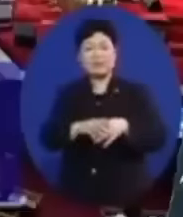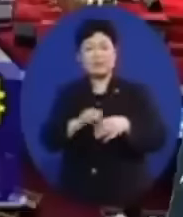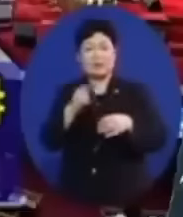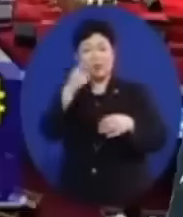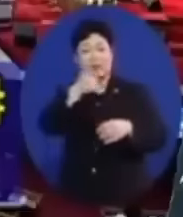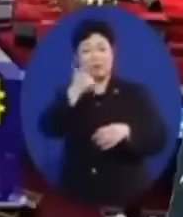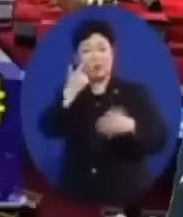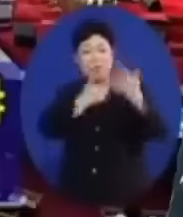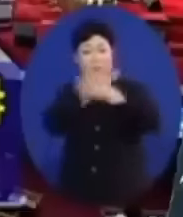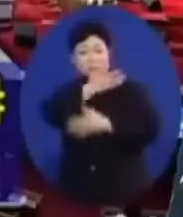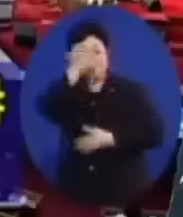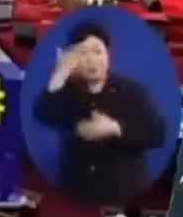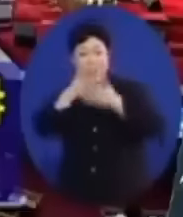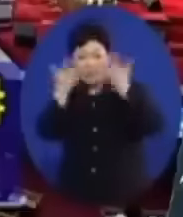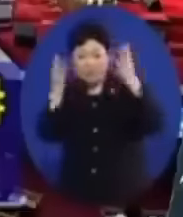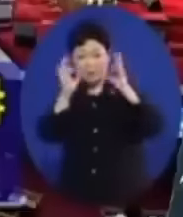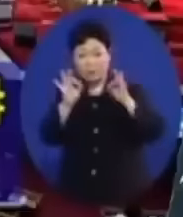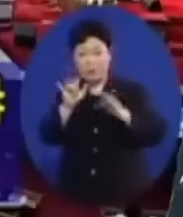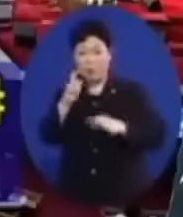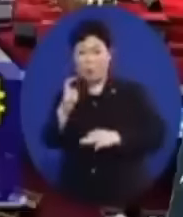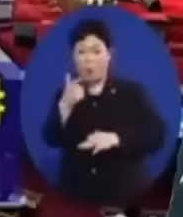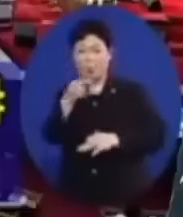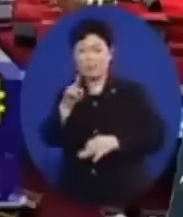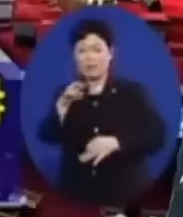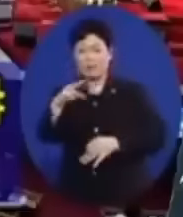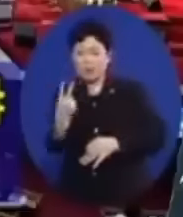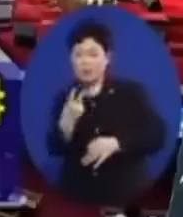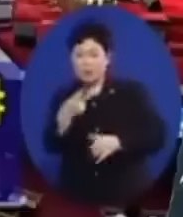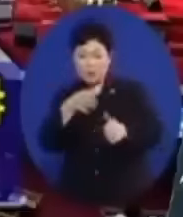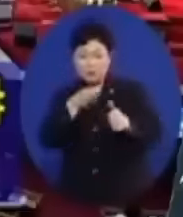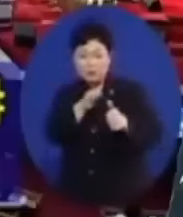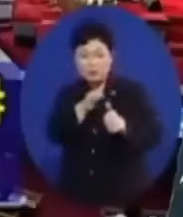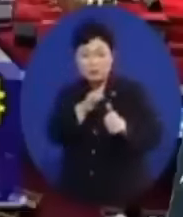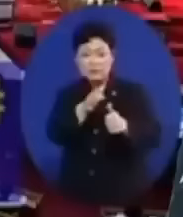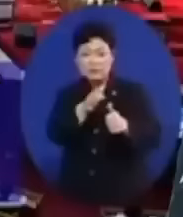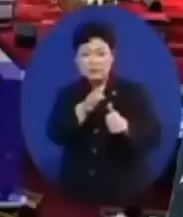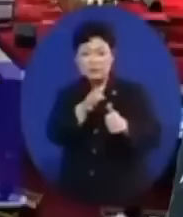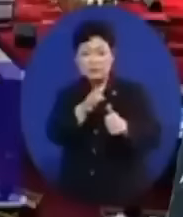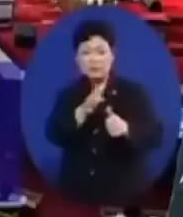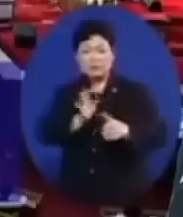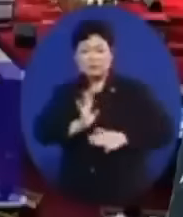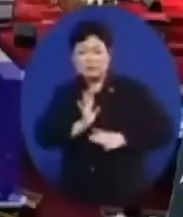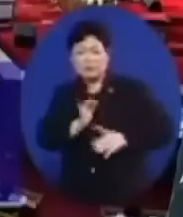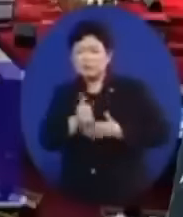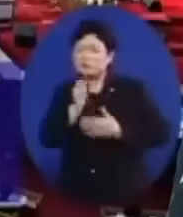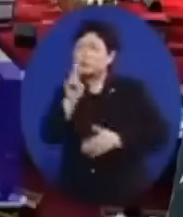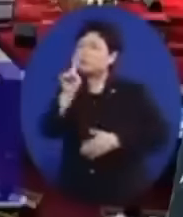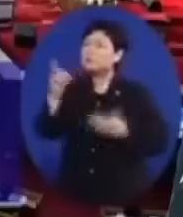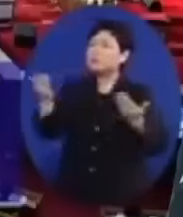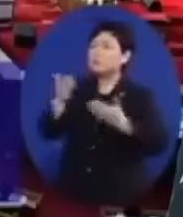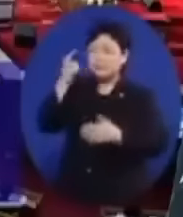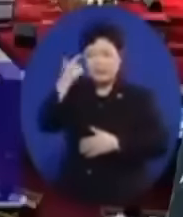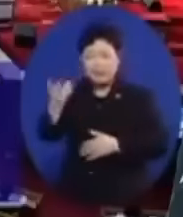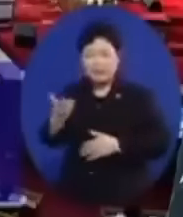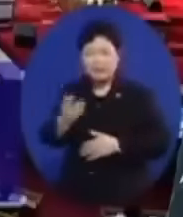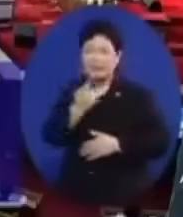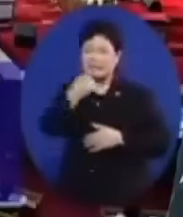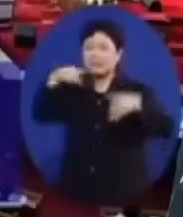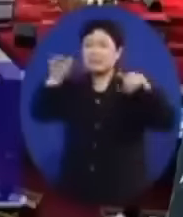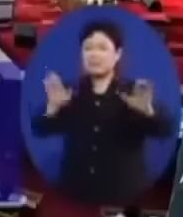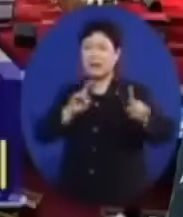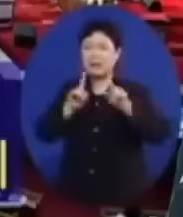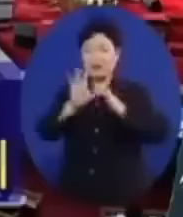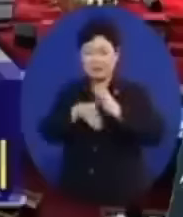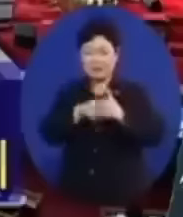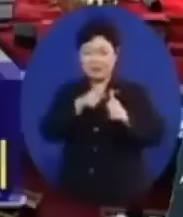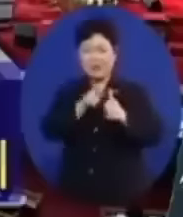하나님의 사자가 들어와 이르되 고넬료야 하니 고넬료가 주목하여 보고 두려워 이르되 주여 무슨 일이니까 천사가 이르되